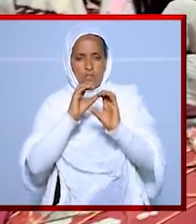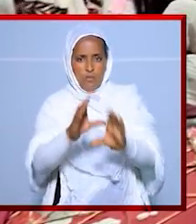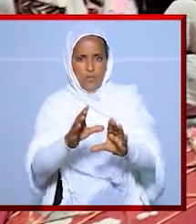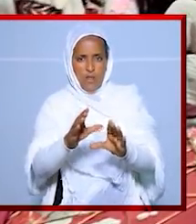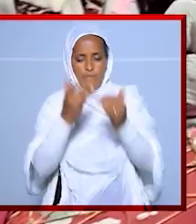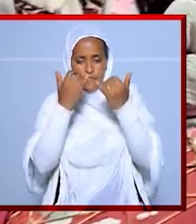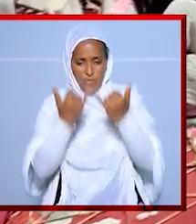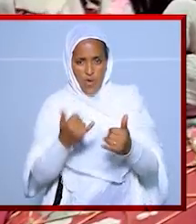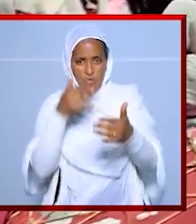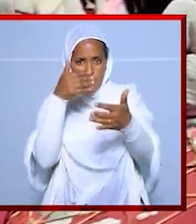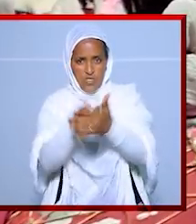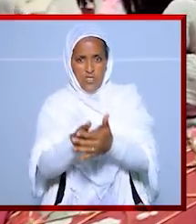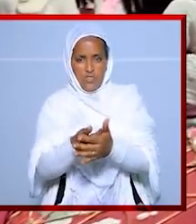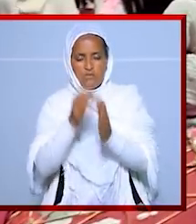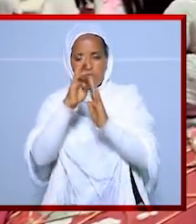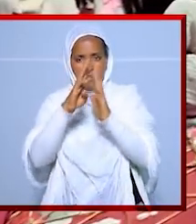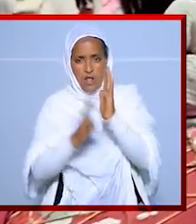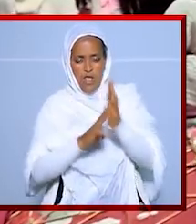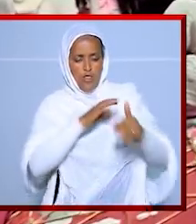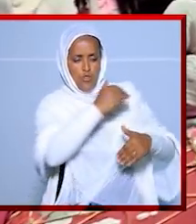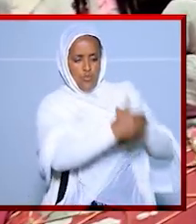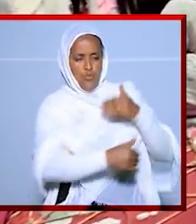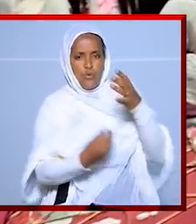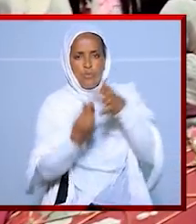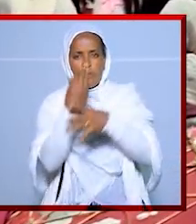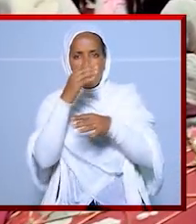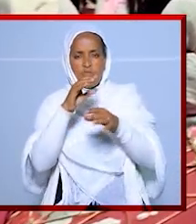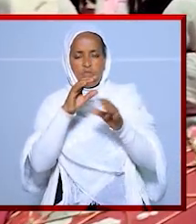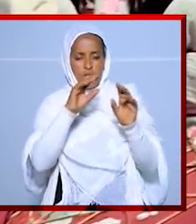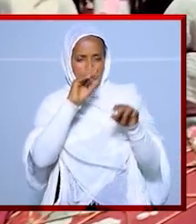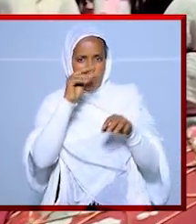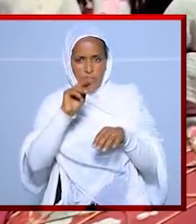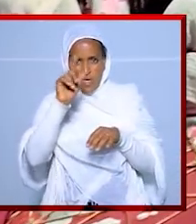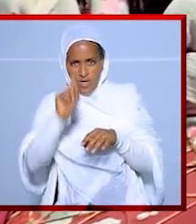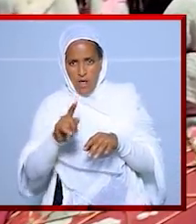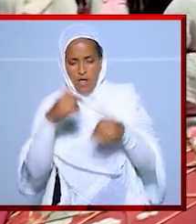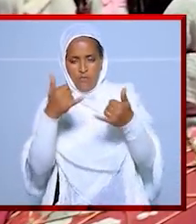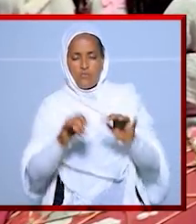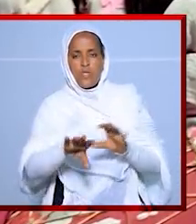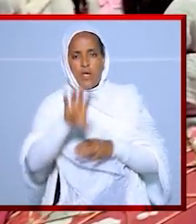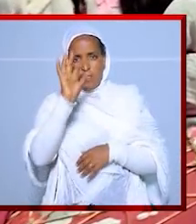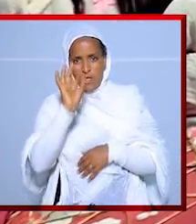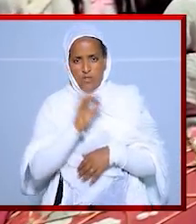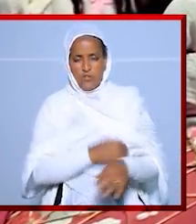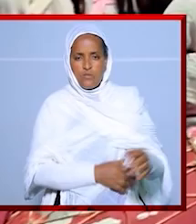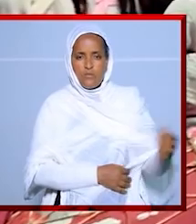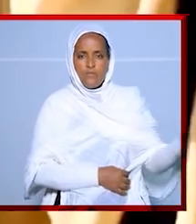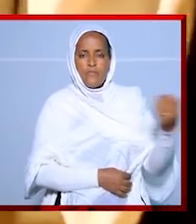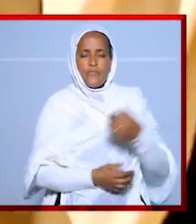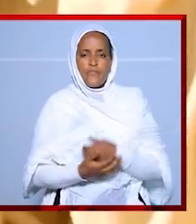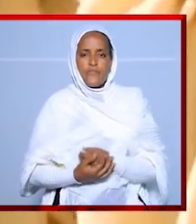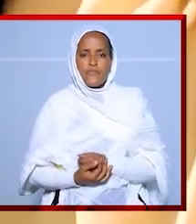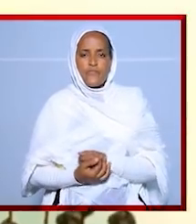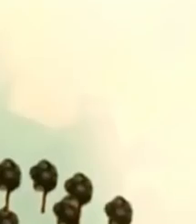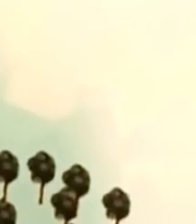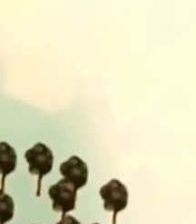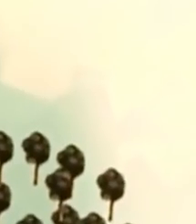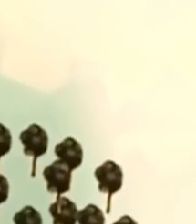የመሳሰሉትን አስተምራ አሁን ድረስ ግብረገብ ትውልድ በመፍጠር ረገድ ሚናዋን እየተጫወተች ትገኛለች።